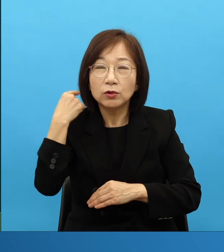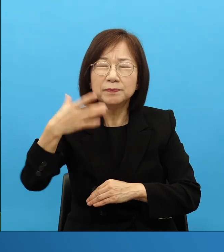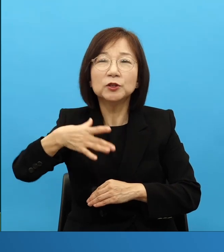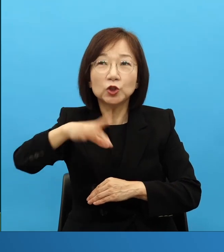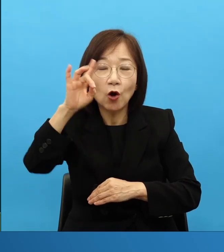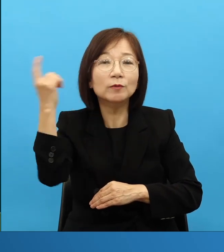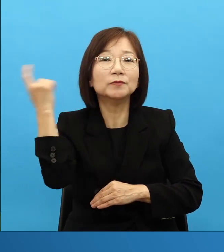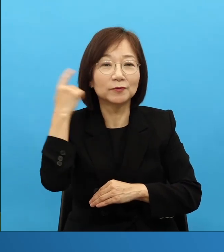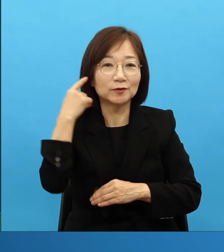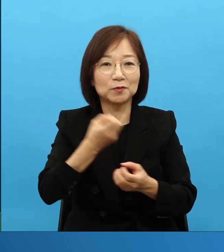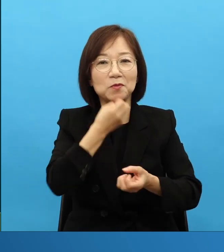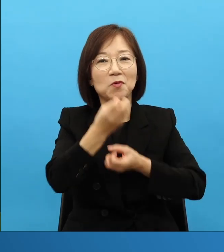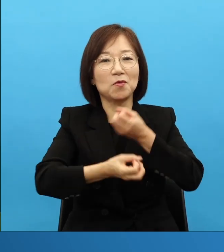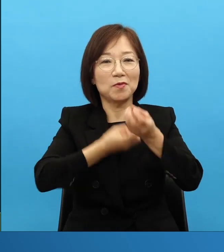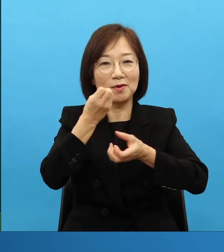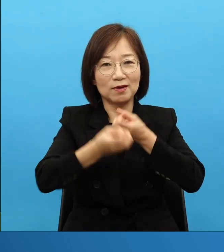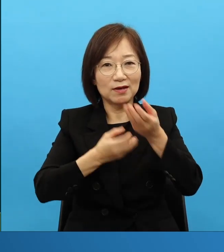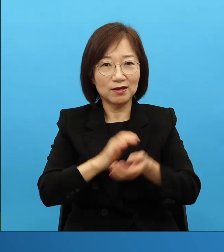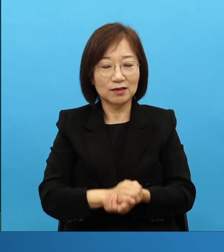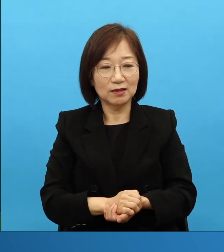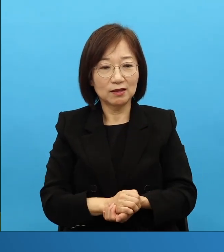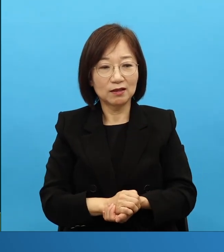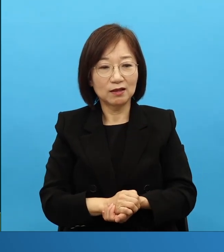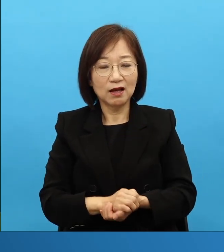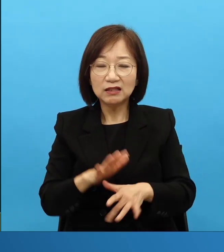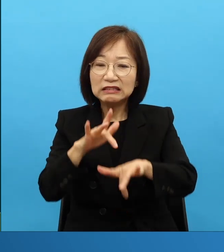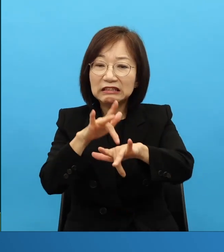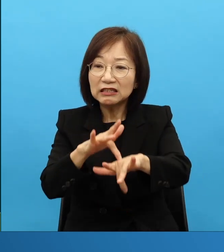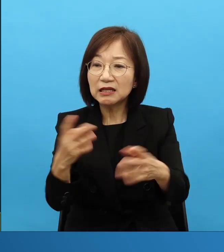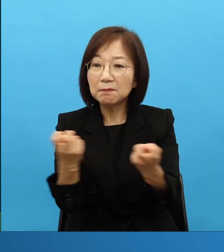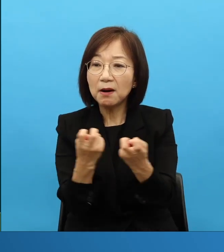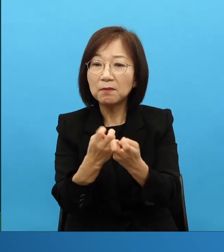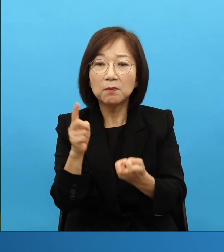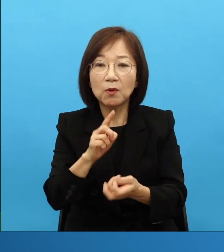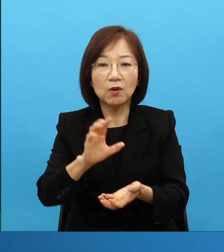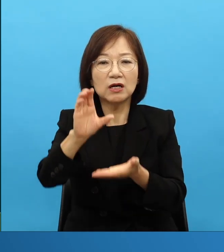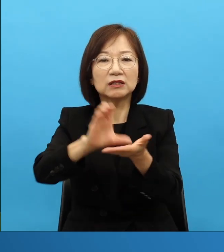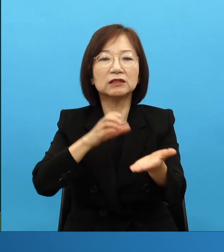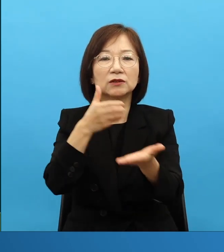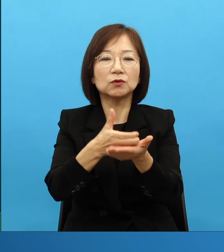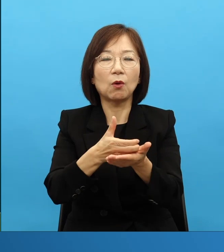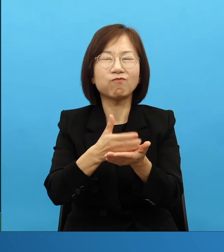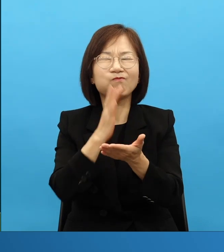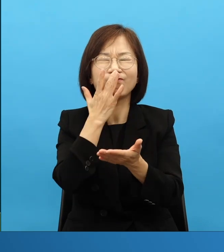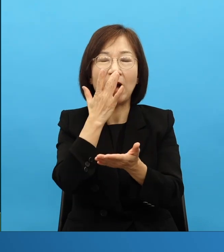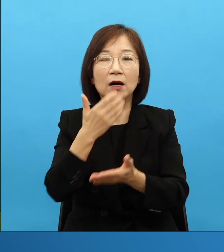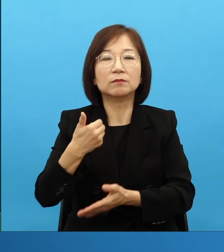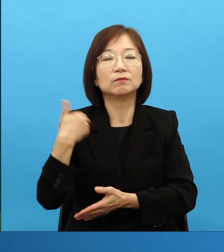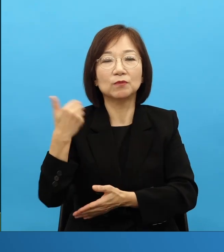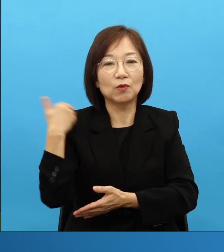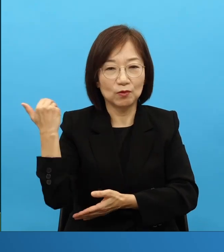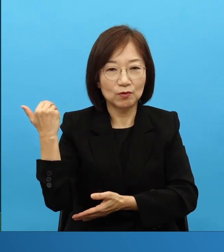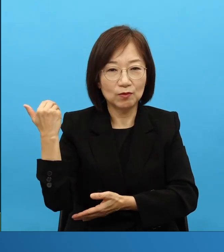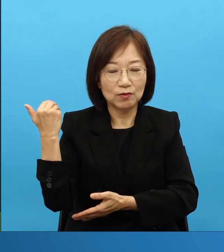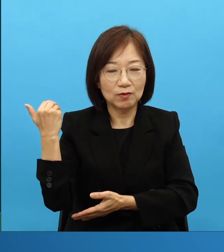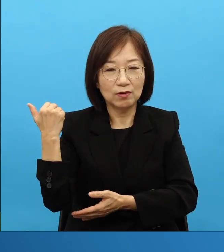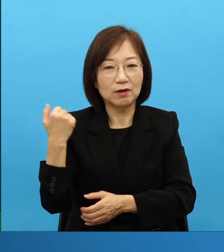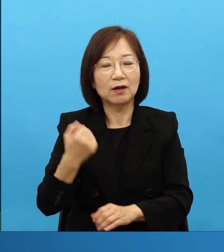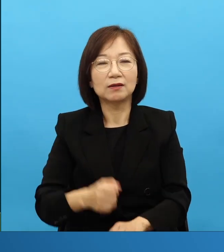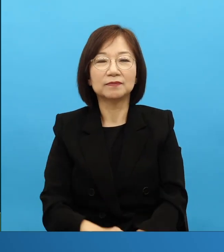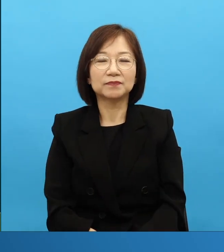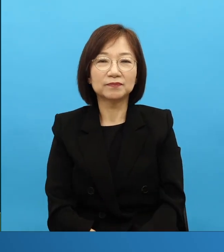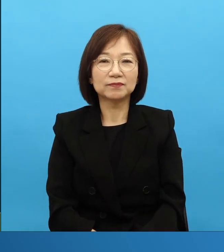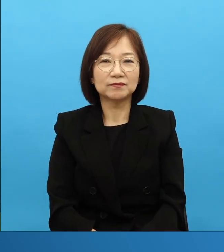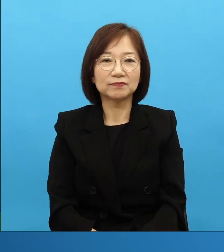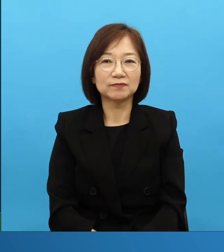any sense? 이 사단이 그리스도 못 듣게 만드는 거예요. 그러니까 지금 그런 상황이 돼 있다니까요. Satan is blocking people from hearing the gospel.